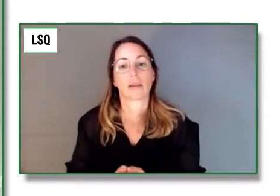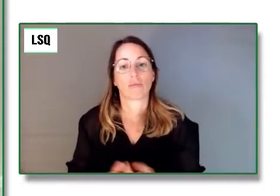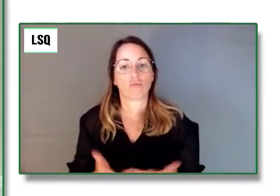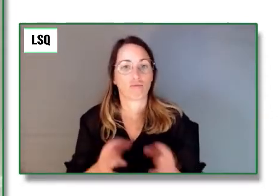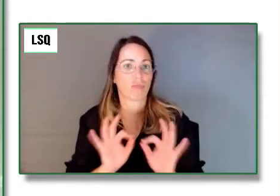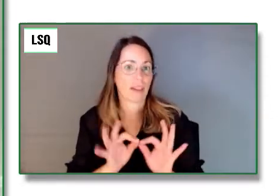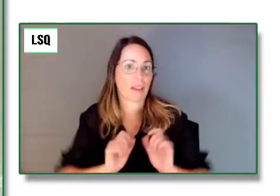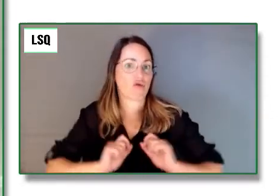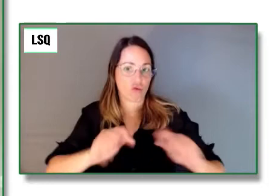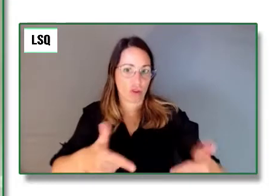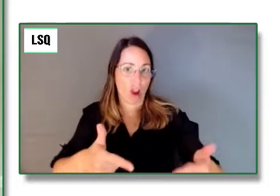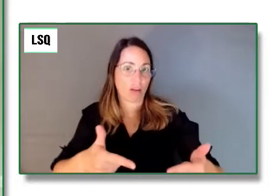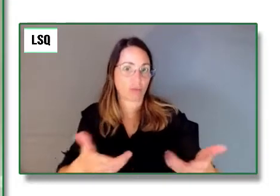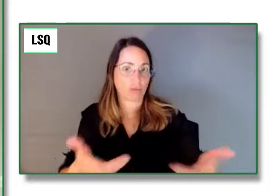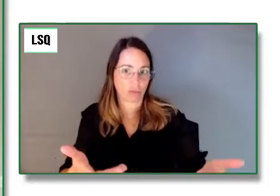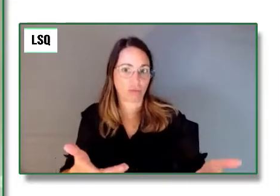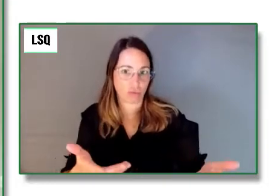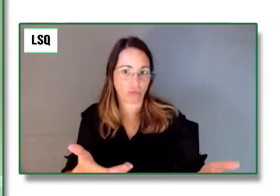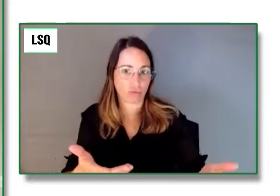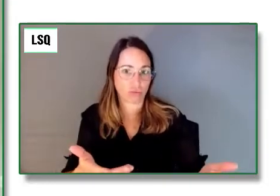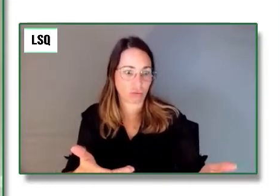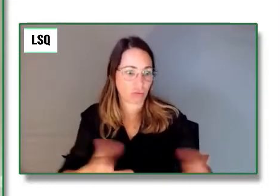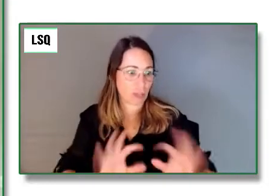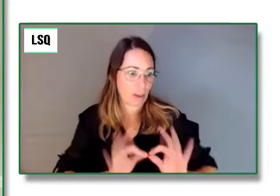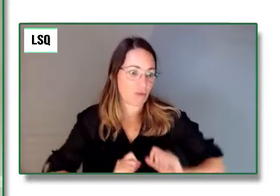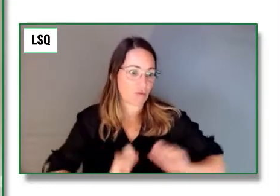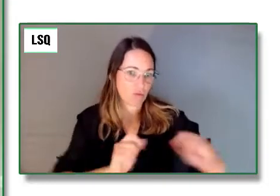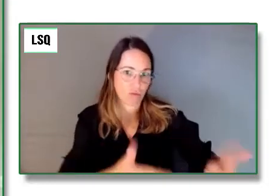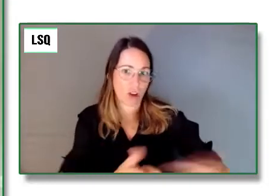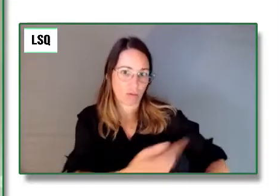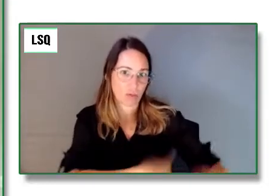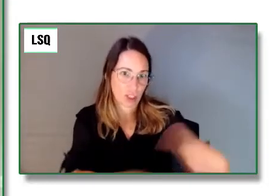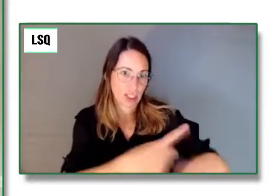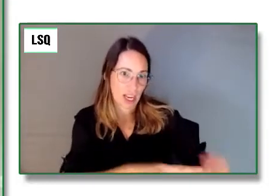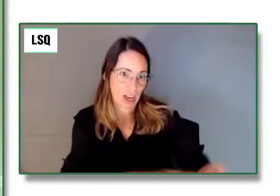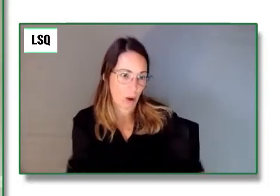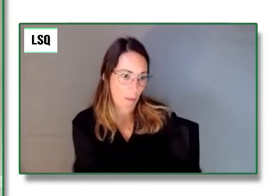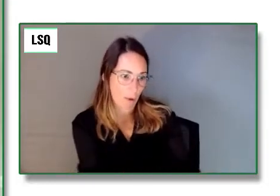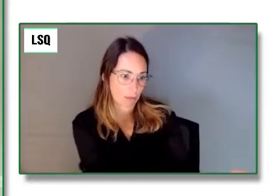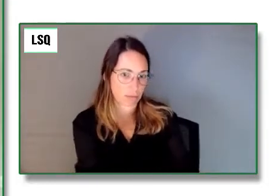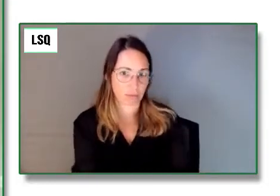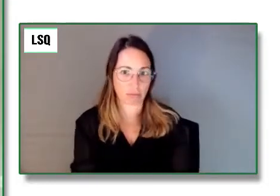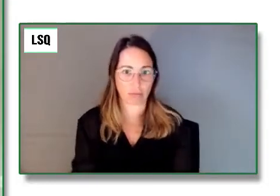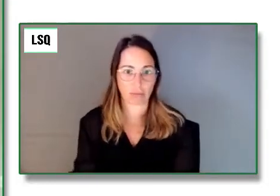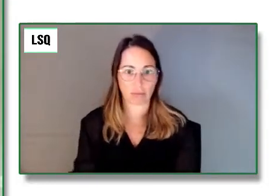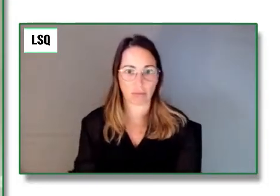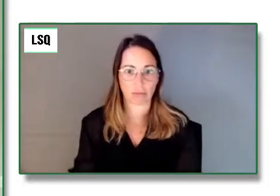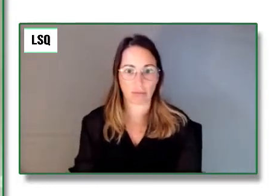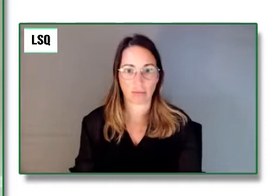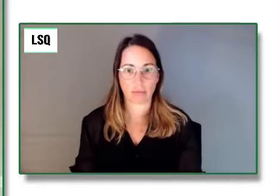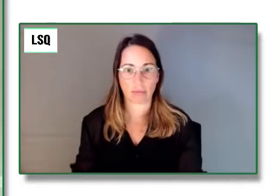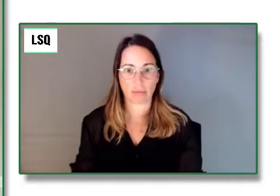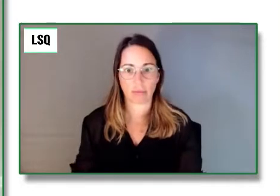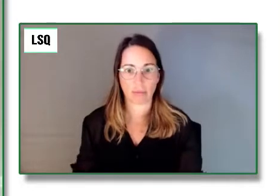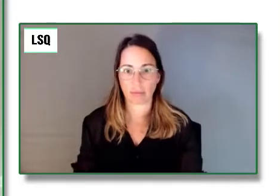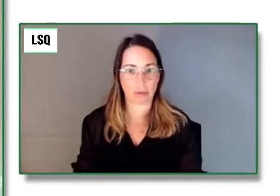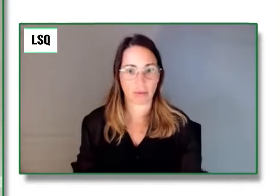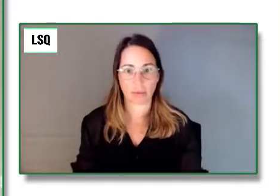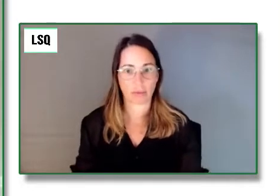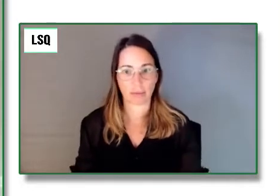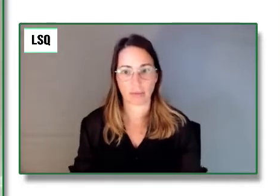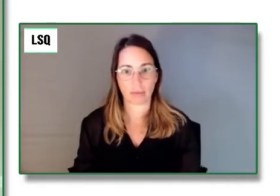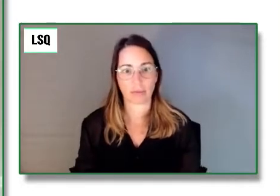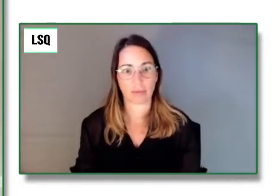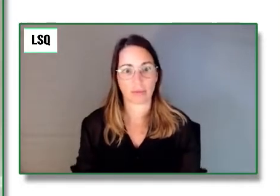utilisé un fauteuil roulant et quand j'étais toute petite, je me rappelle que